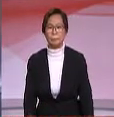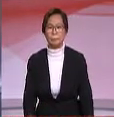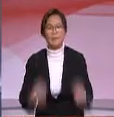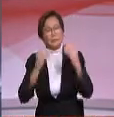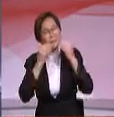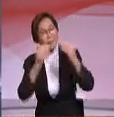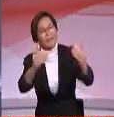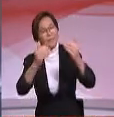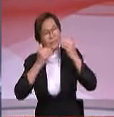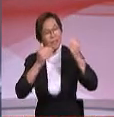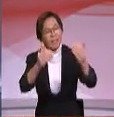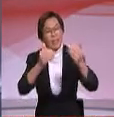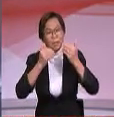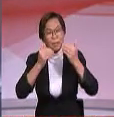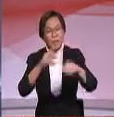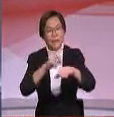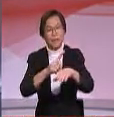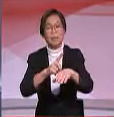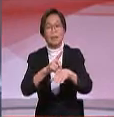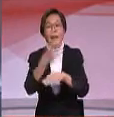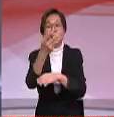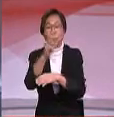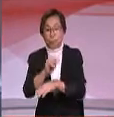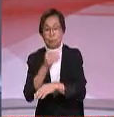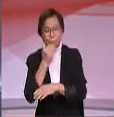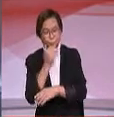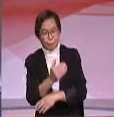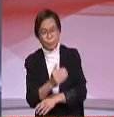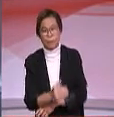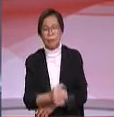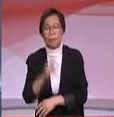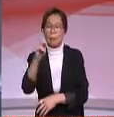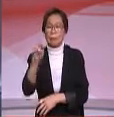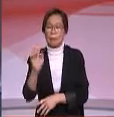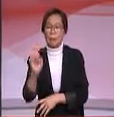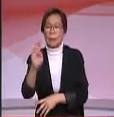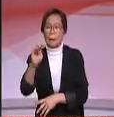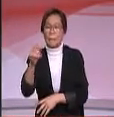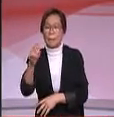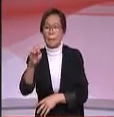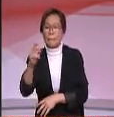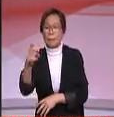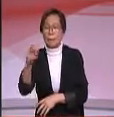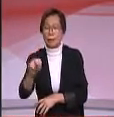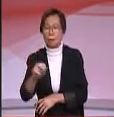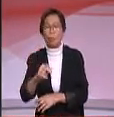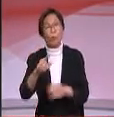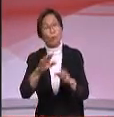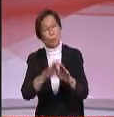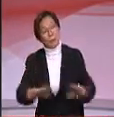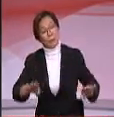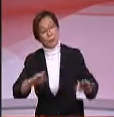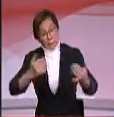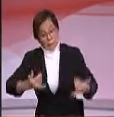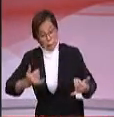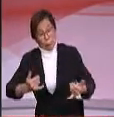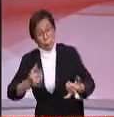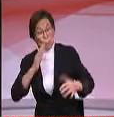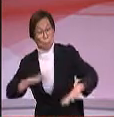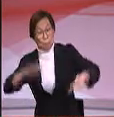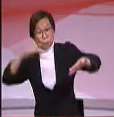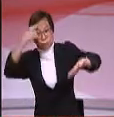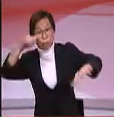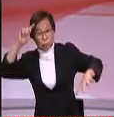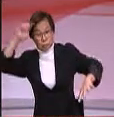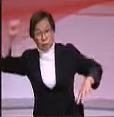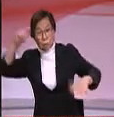Baik, terima kasih Syahril juga Hazel di studio. Kini saya berada di Kemaman untuk perumahan tinggi banjir di Terengganu, dan untuk